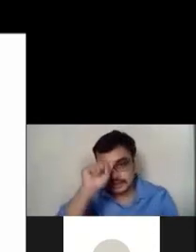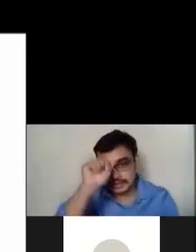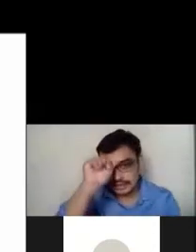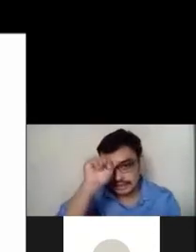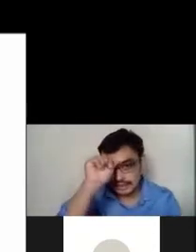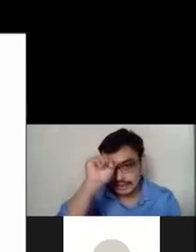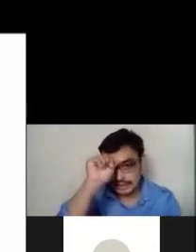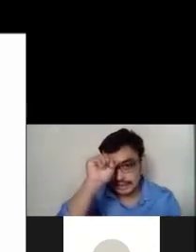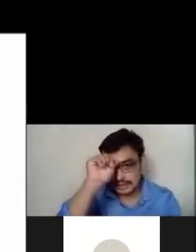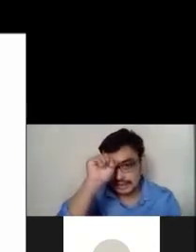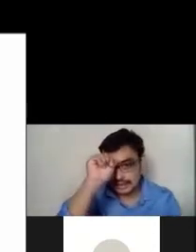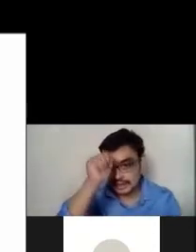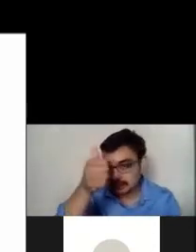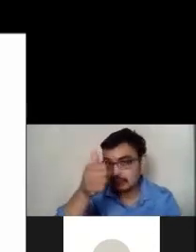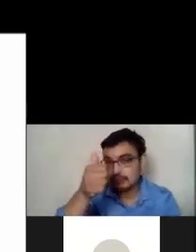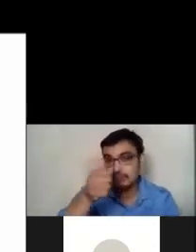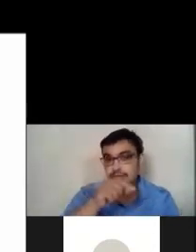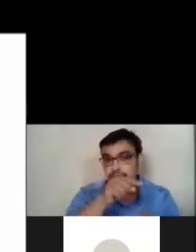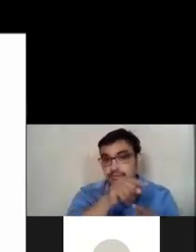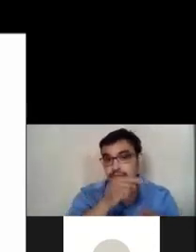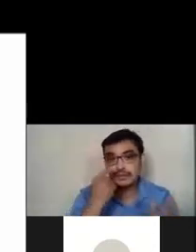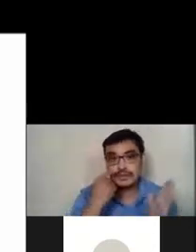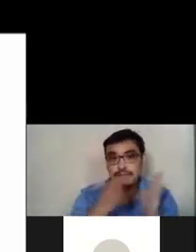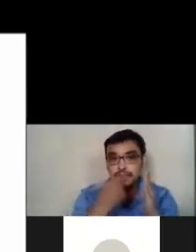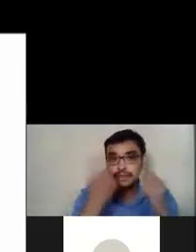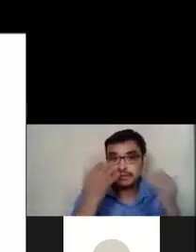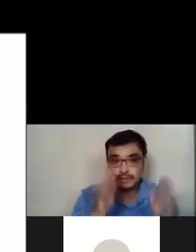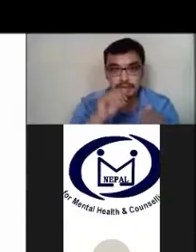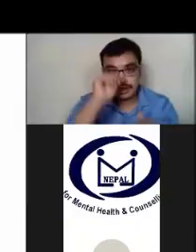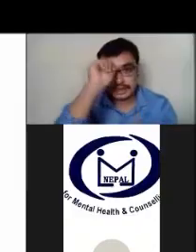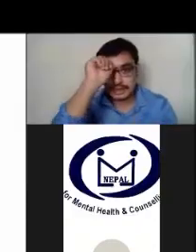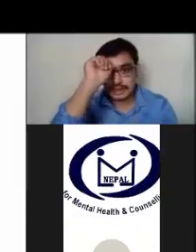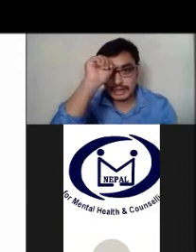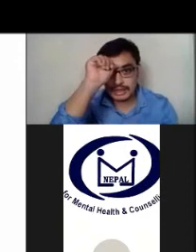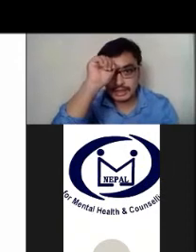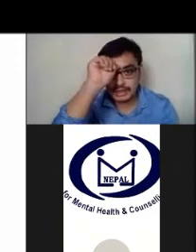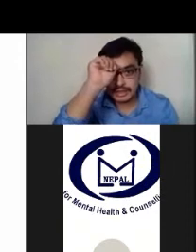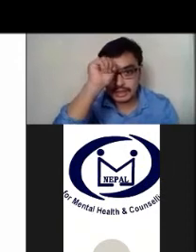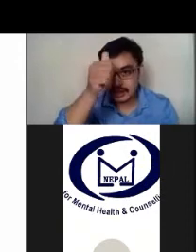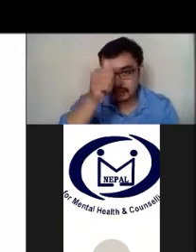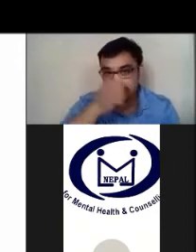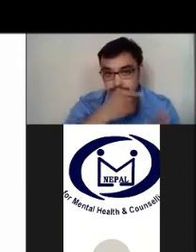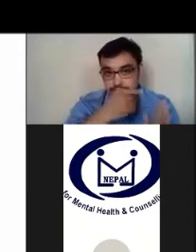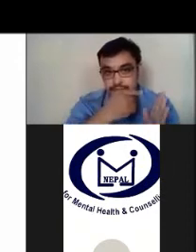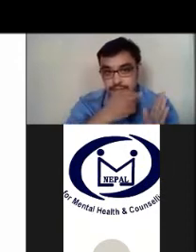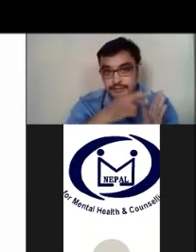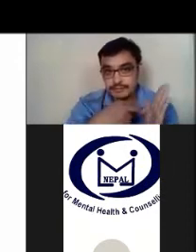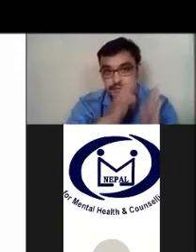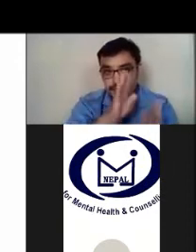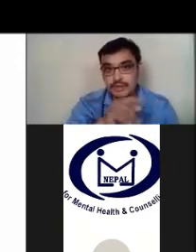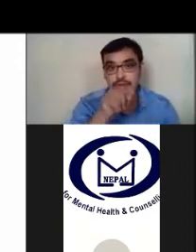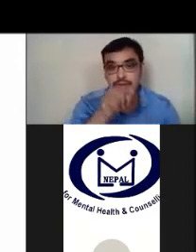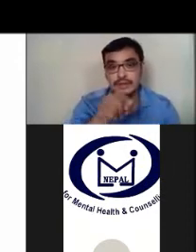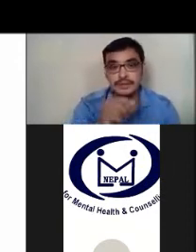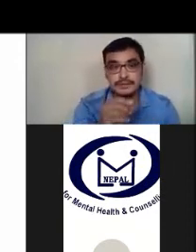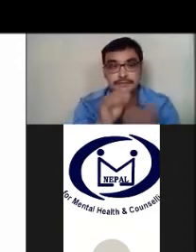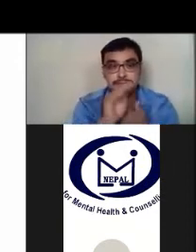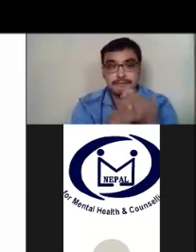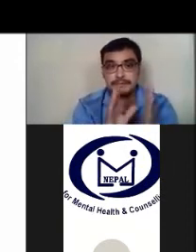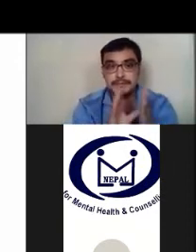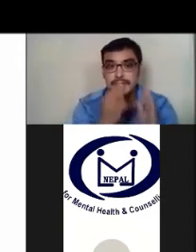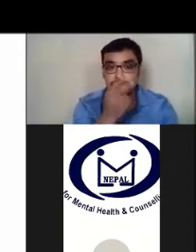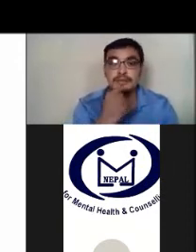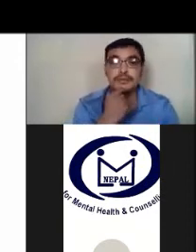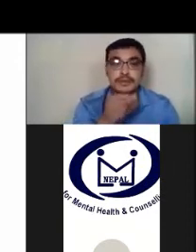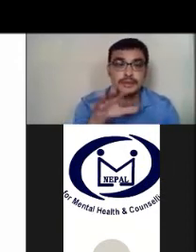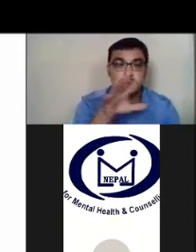सबभन्दा हाइली सिग्निफिकेन्ट देखिया भएर त्यो रातो लगाएको हो। त्यो सबै खालको कोपिङ स्किल हेऱ्यो भने चाहिँ अब यो सबै